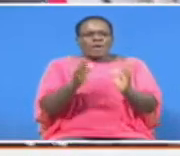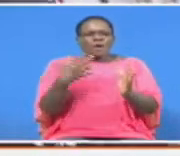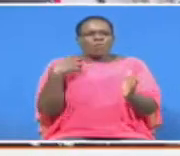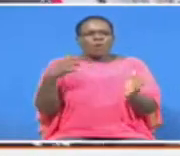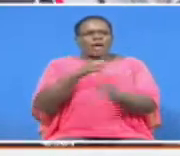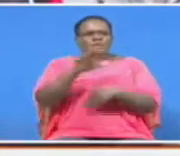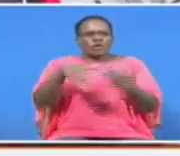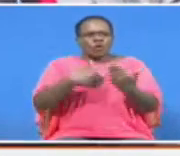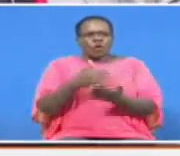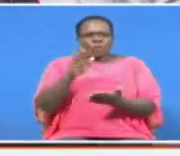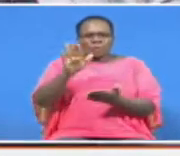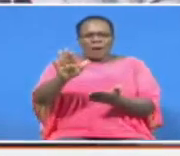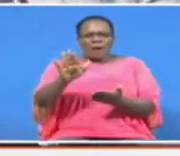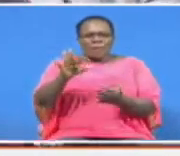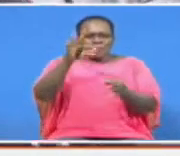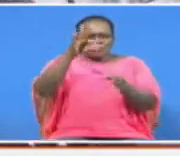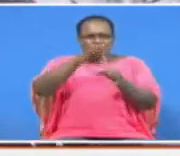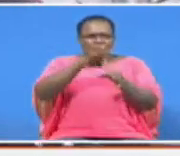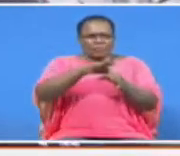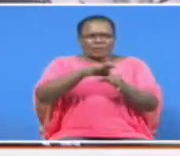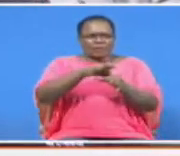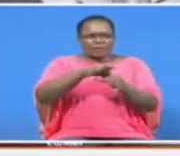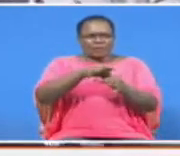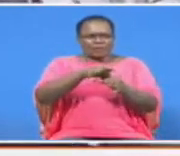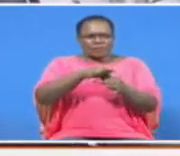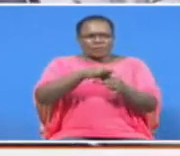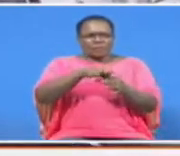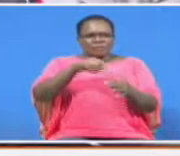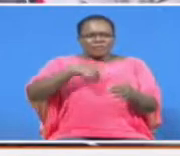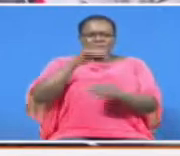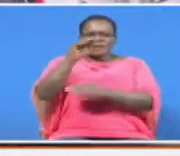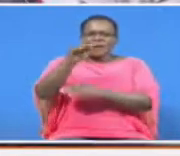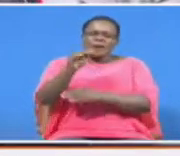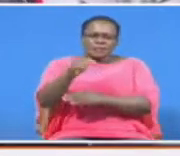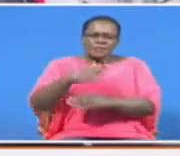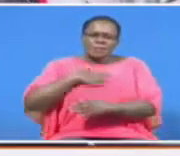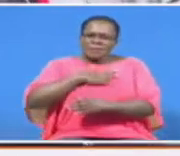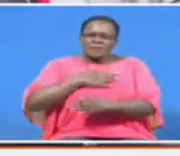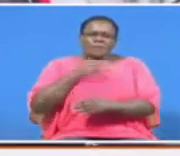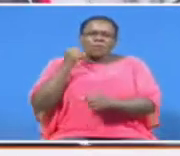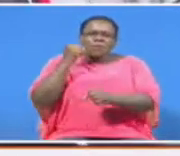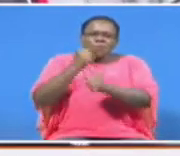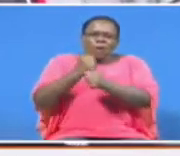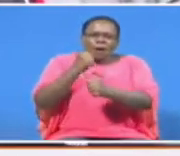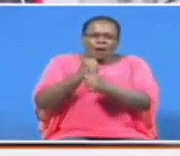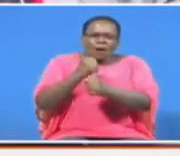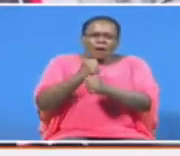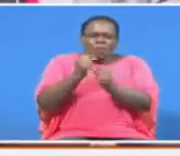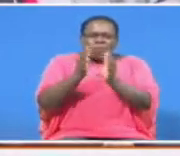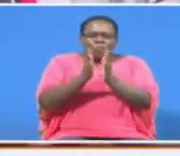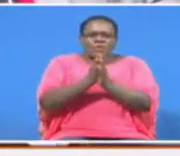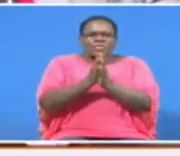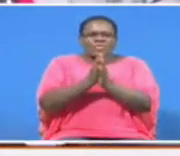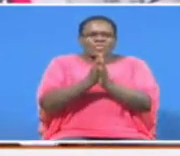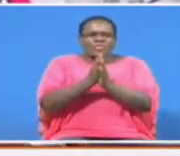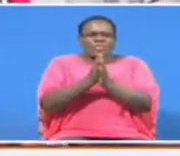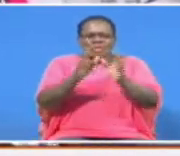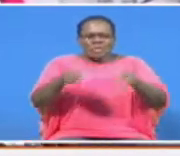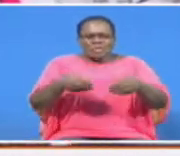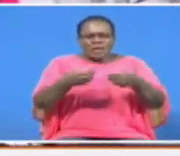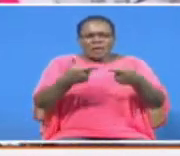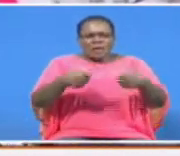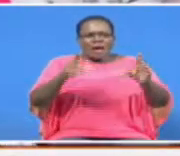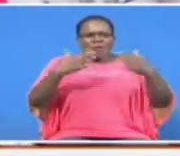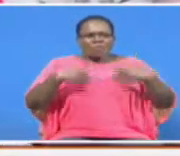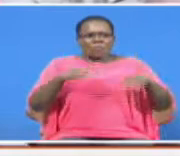ni ya wananchi ambao wale waliwachagua na wale hawakuchagua. Kwa hivyo mimi ningeomba sana tufanye kazi na tupatie nafasi wale